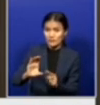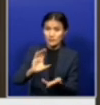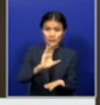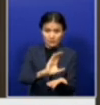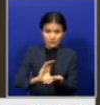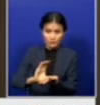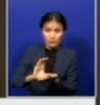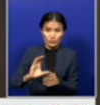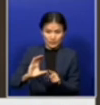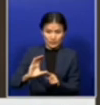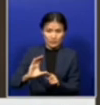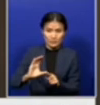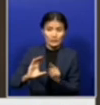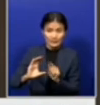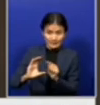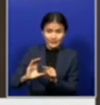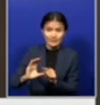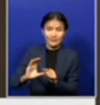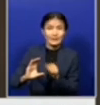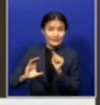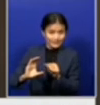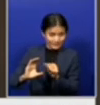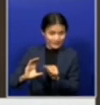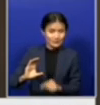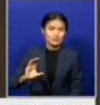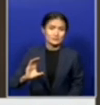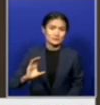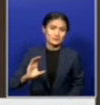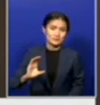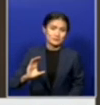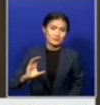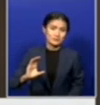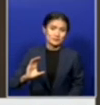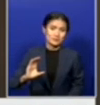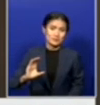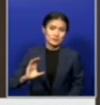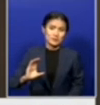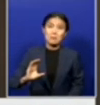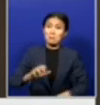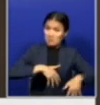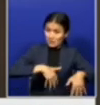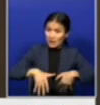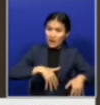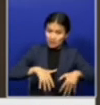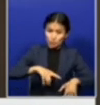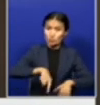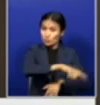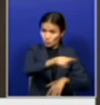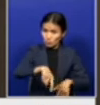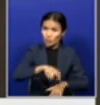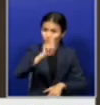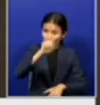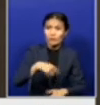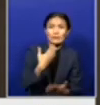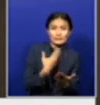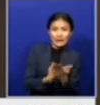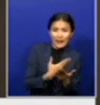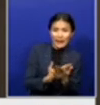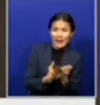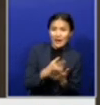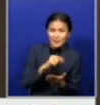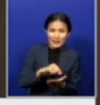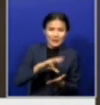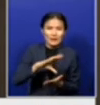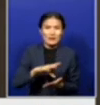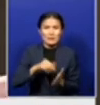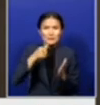จะต้องชดใช้เงินกู้ที่ท่านกู้มาเนี่ยนะฮะก็คือพี่น้องประชาชนทั้งประเทศ นั่นก็คือว่าตัวพี่น้องประชาชน